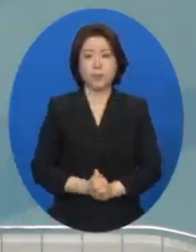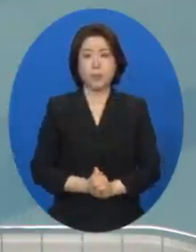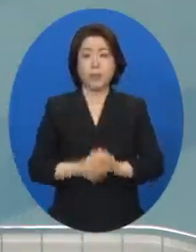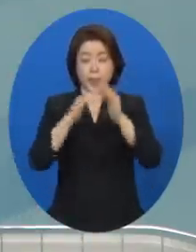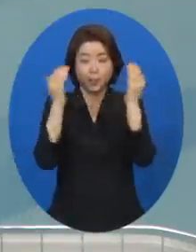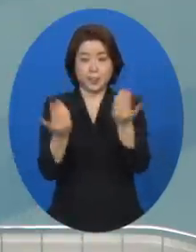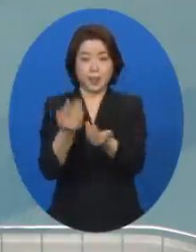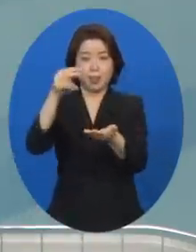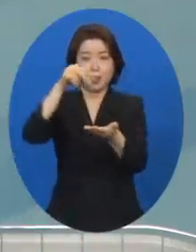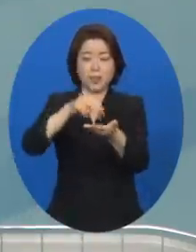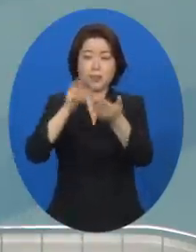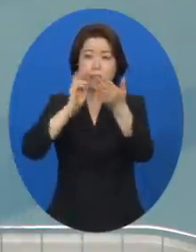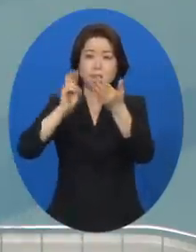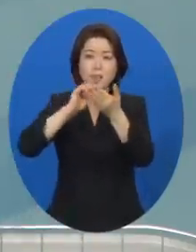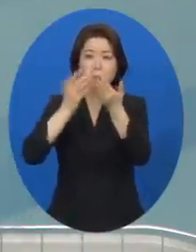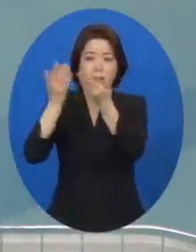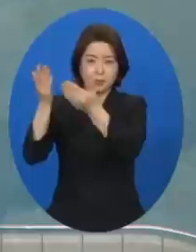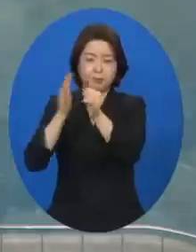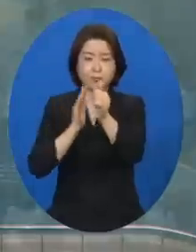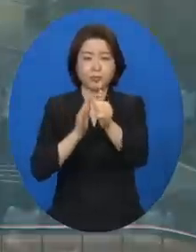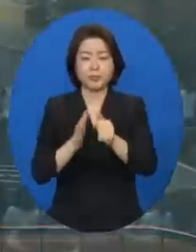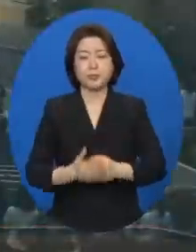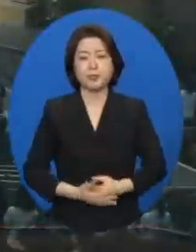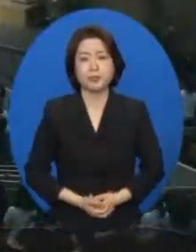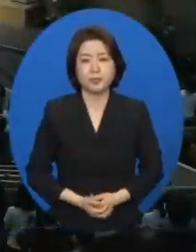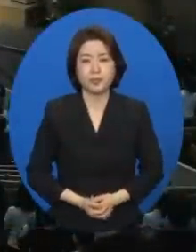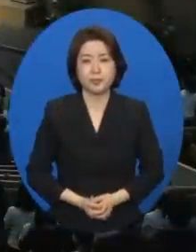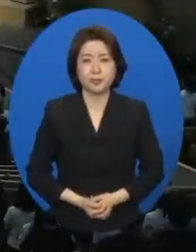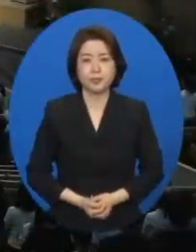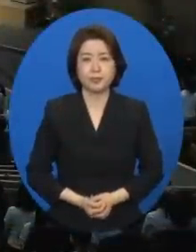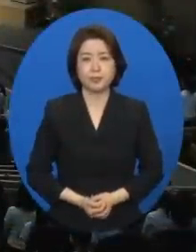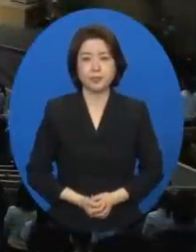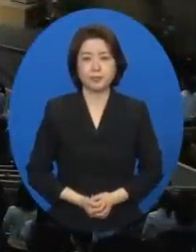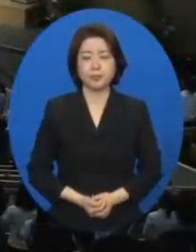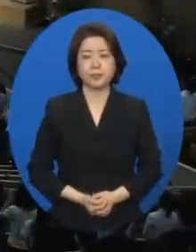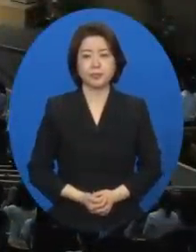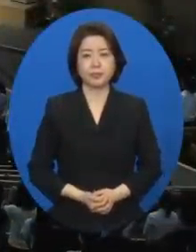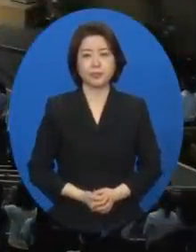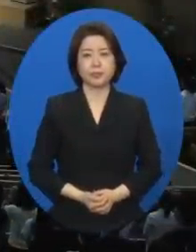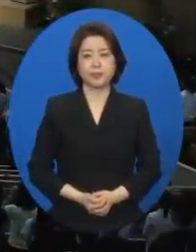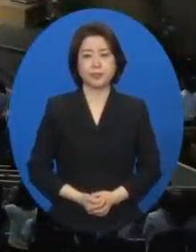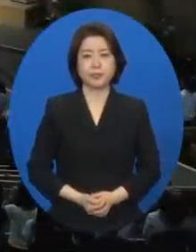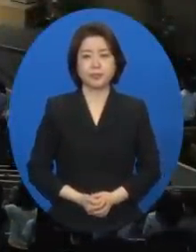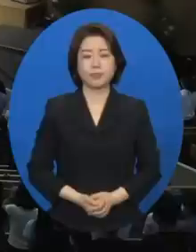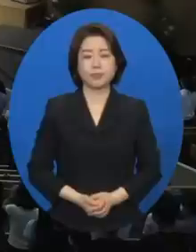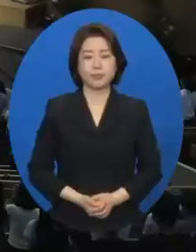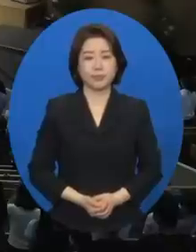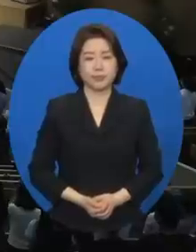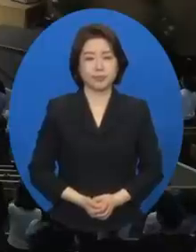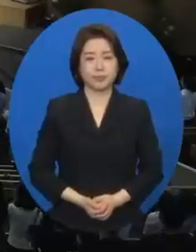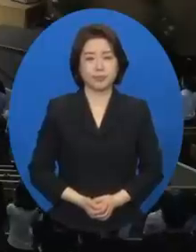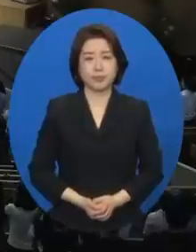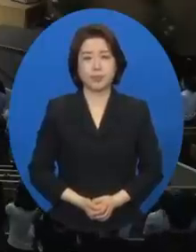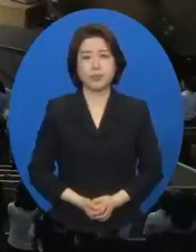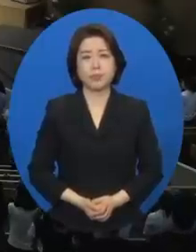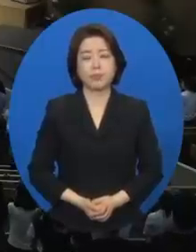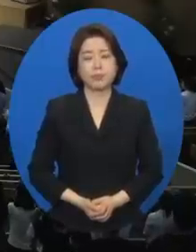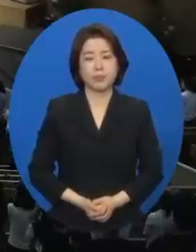우리 다 일어나셔서 자녀 하겠습니다 으 으 oo 아 아 으